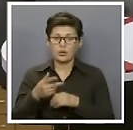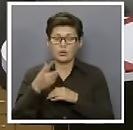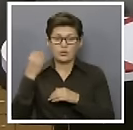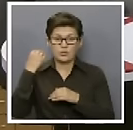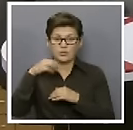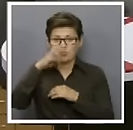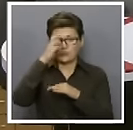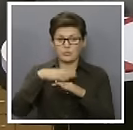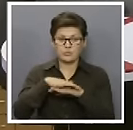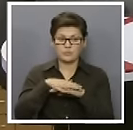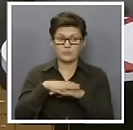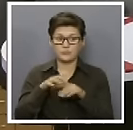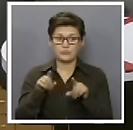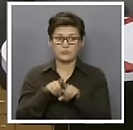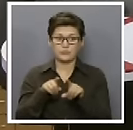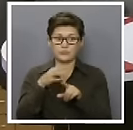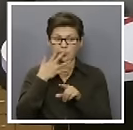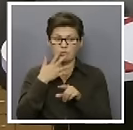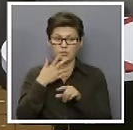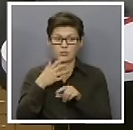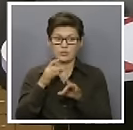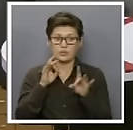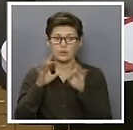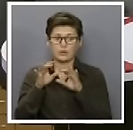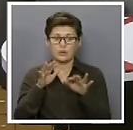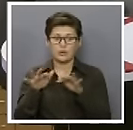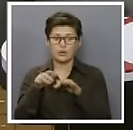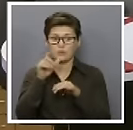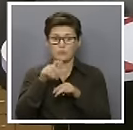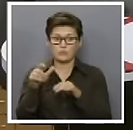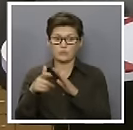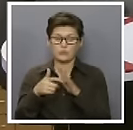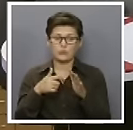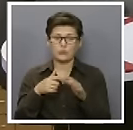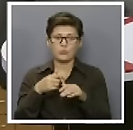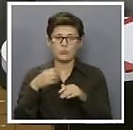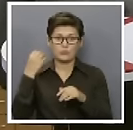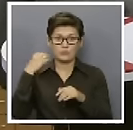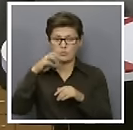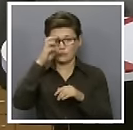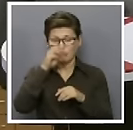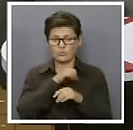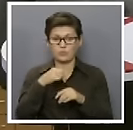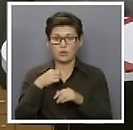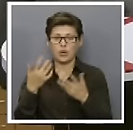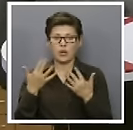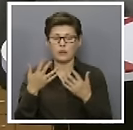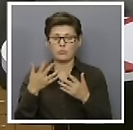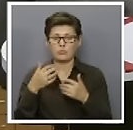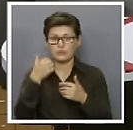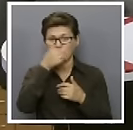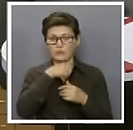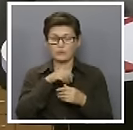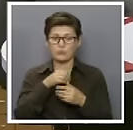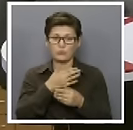мемлекеті. Осындай шетелге жарнама шығарып, шетелдің азаматтарын тарту үшін түрік мемлекеті өзінің елінде қаншама жыл осы кезеңнен